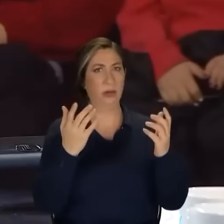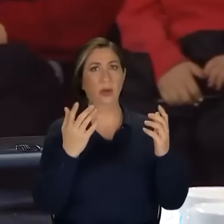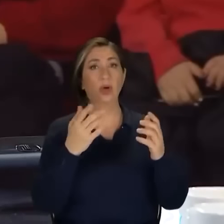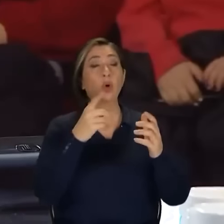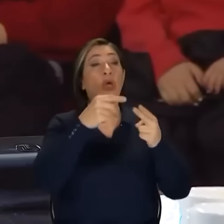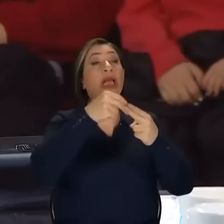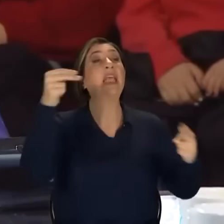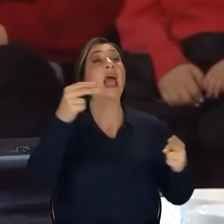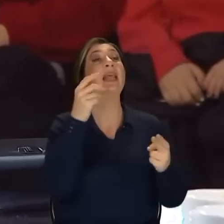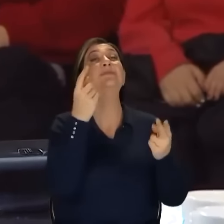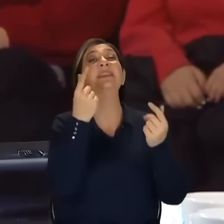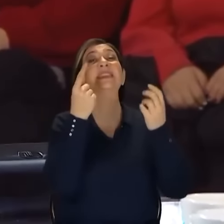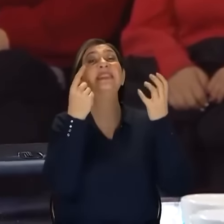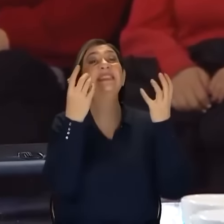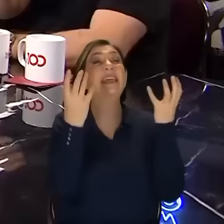yani mevzu